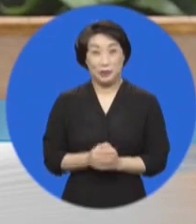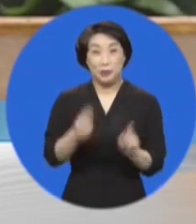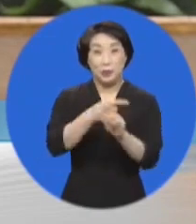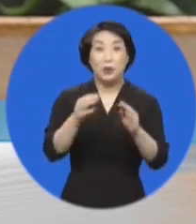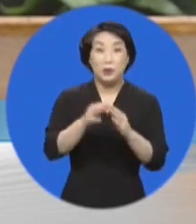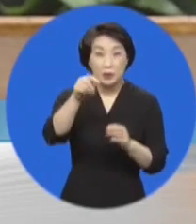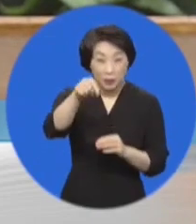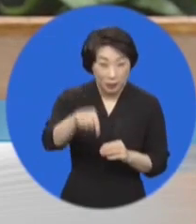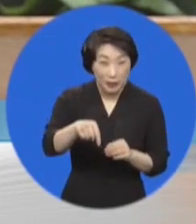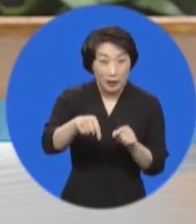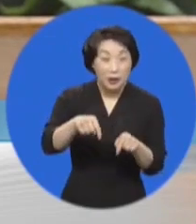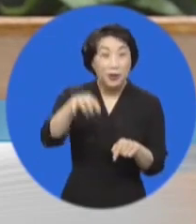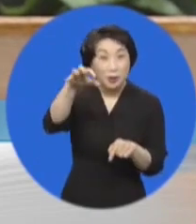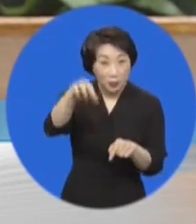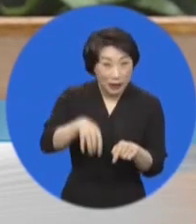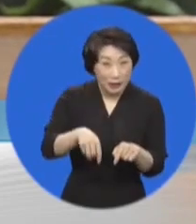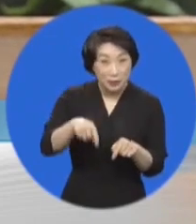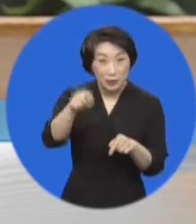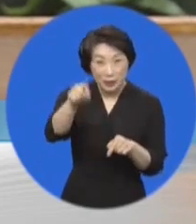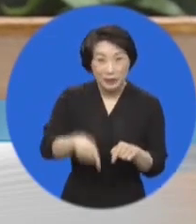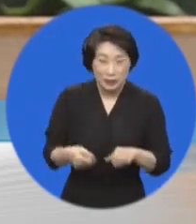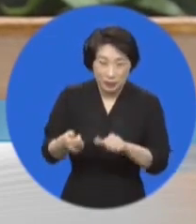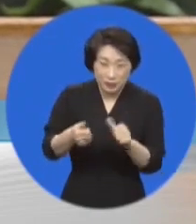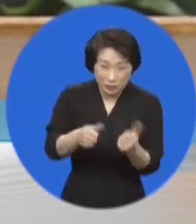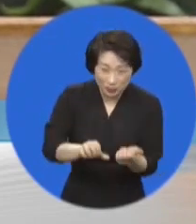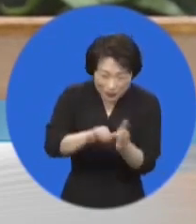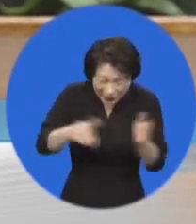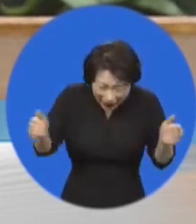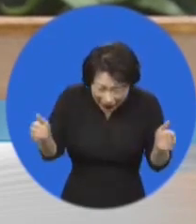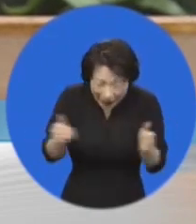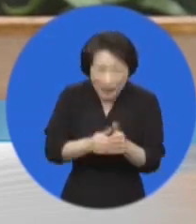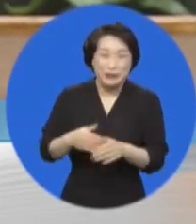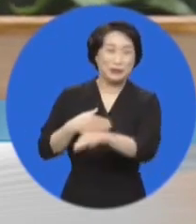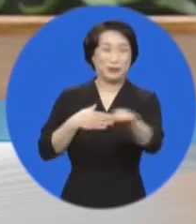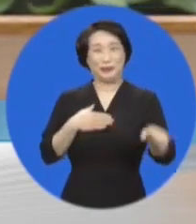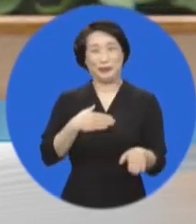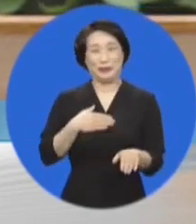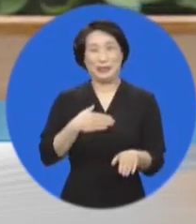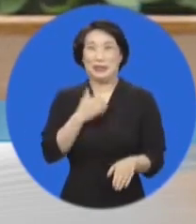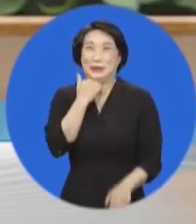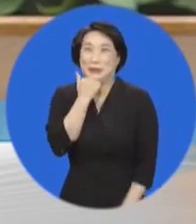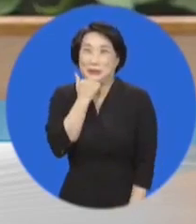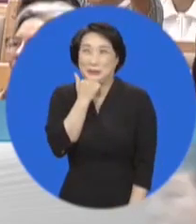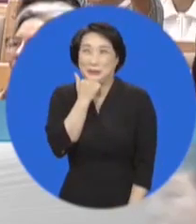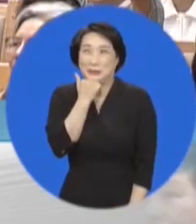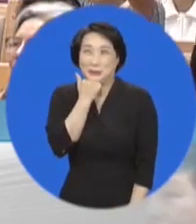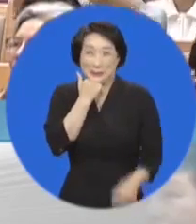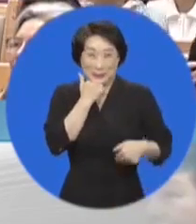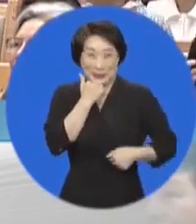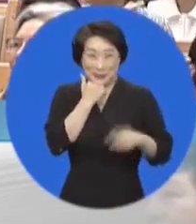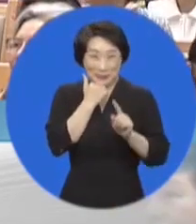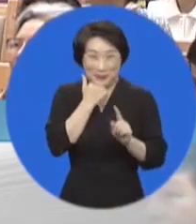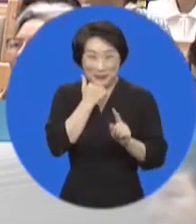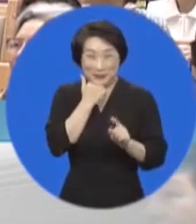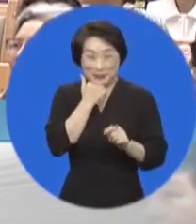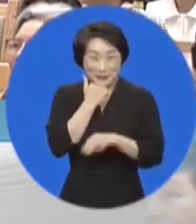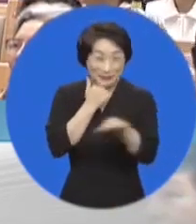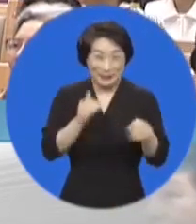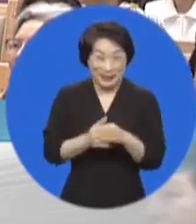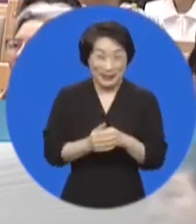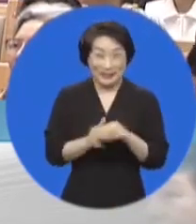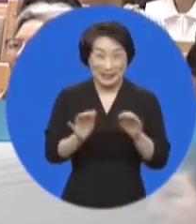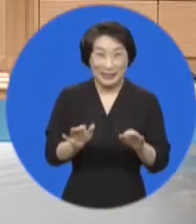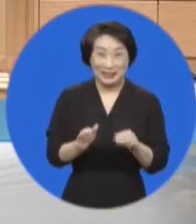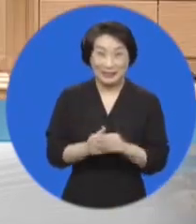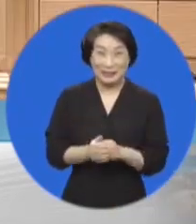교회 와서 죽을 때까지 기다리는 거야. 우리가